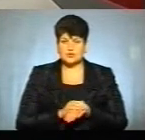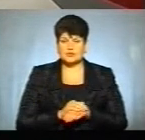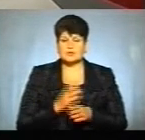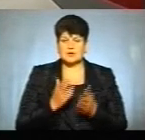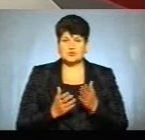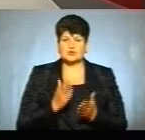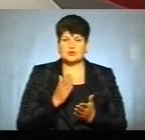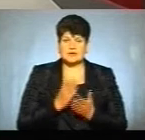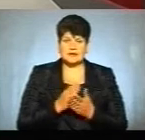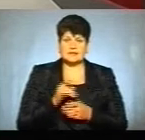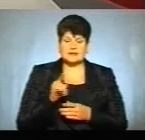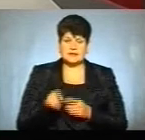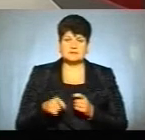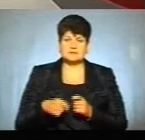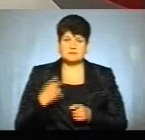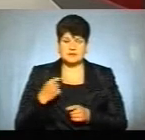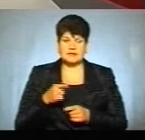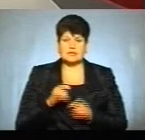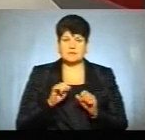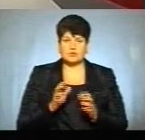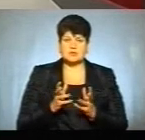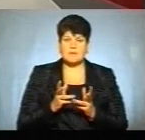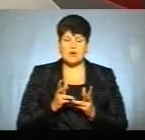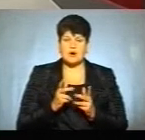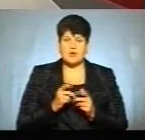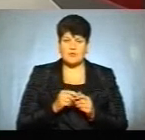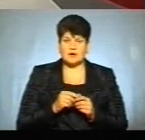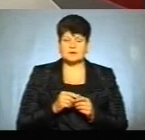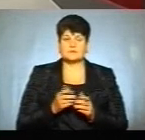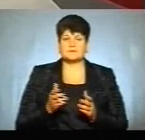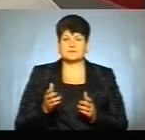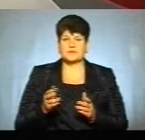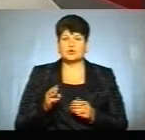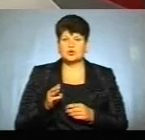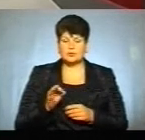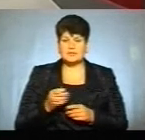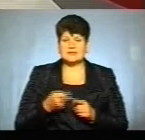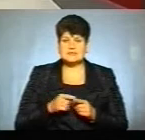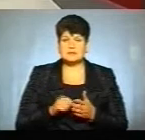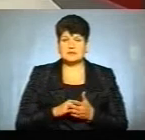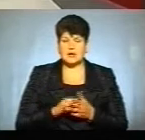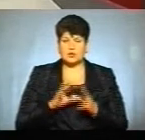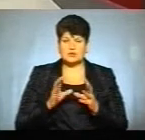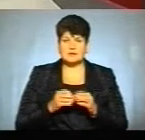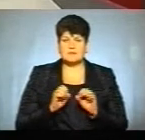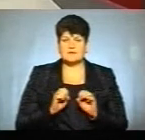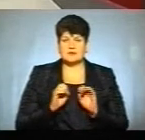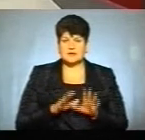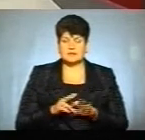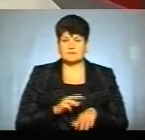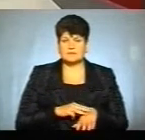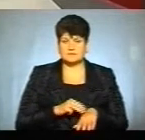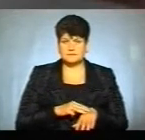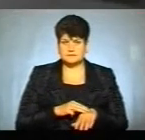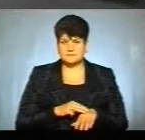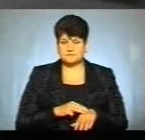є там збитки, і їх можна порахувати по відповідних методиках. То ми ці матеріали узагальнюємо і передаємо в правоохоронні